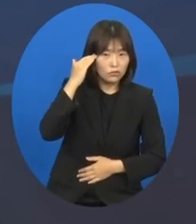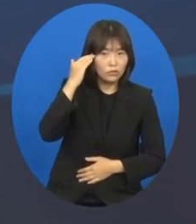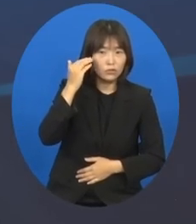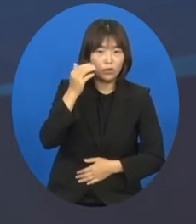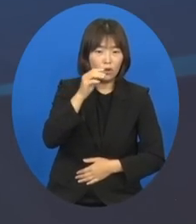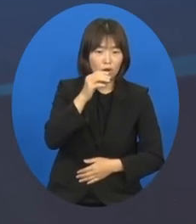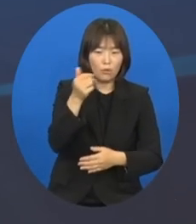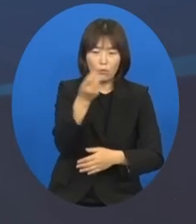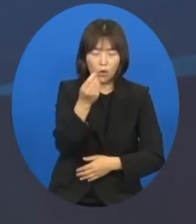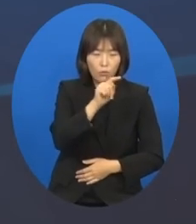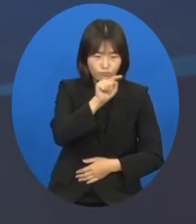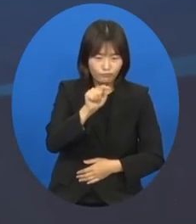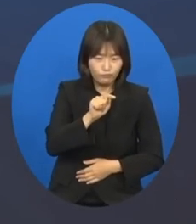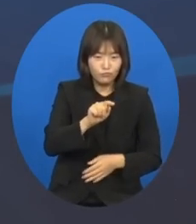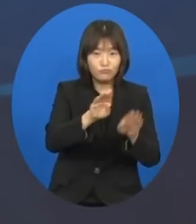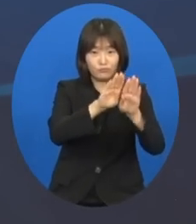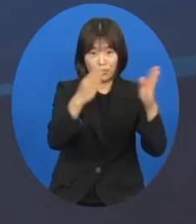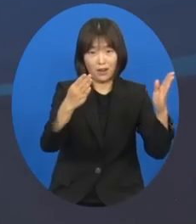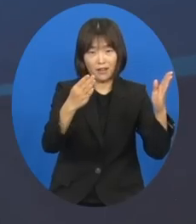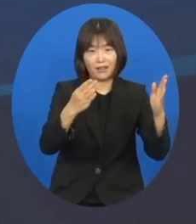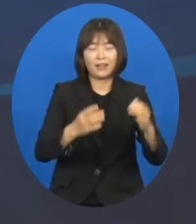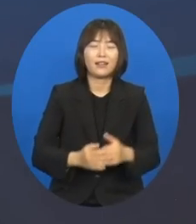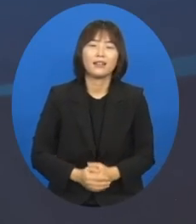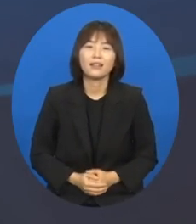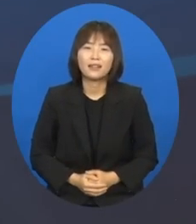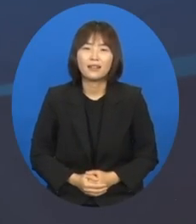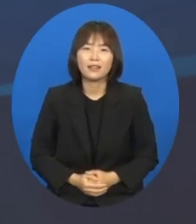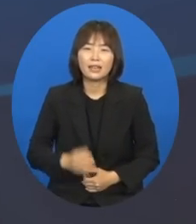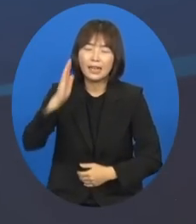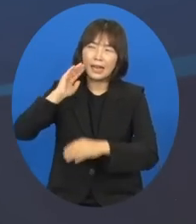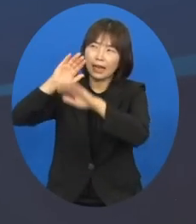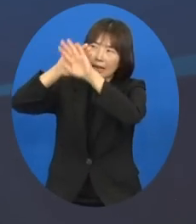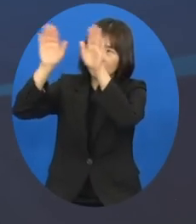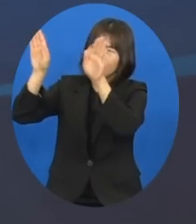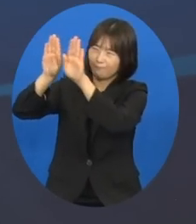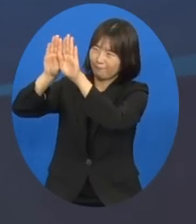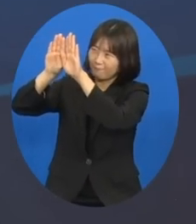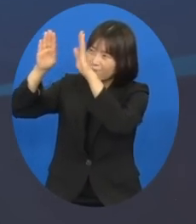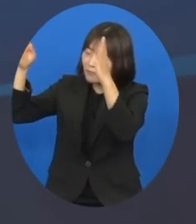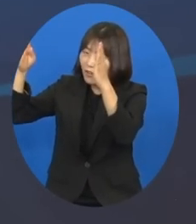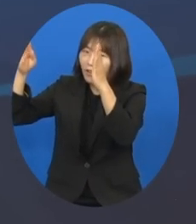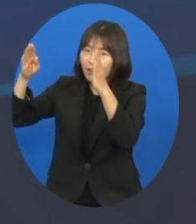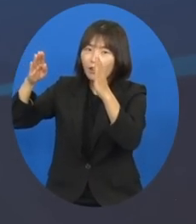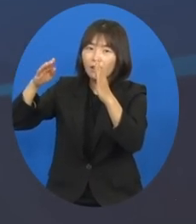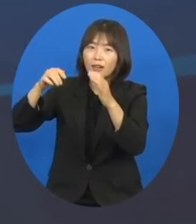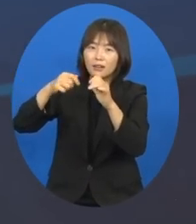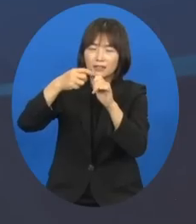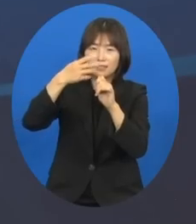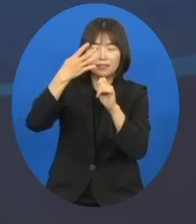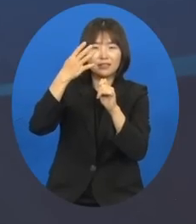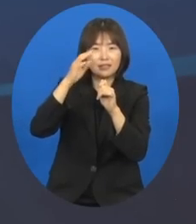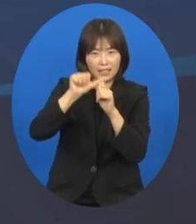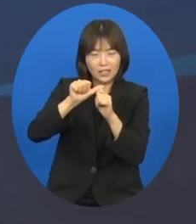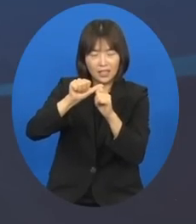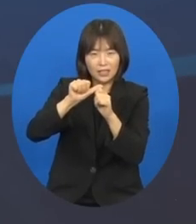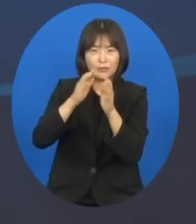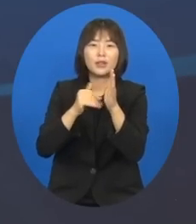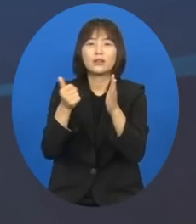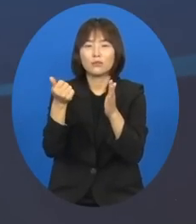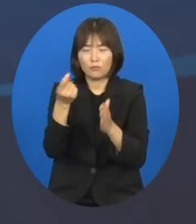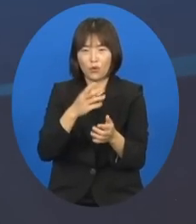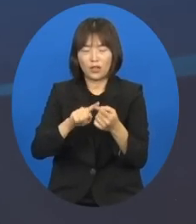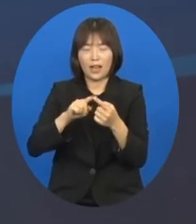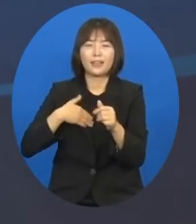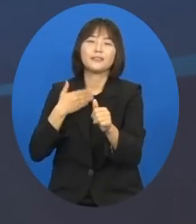이렇게 문을 열더라구요 하늘의 문을 여는 다섯 가지 비밀번호를 알려드리겠습니다